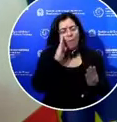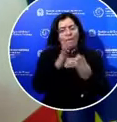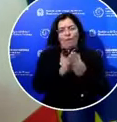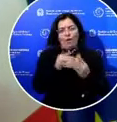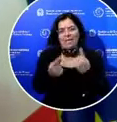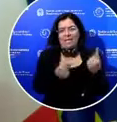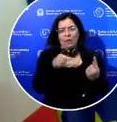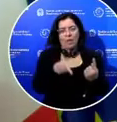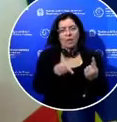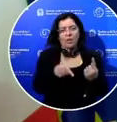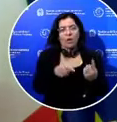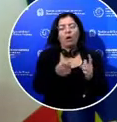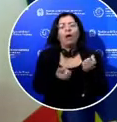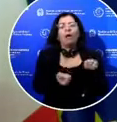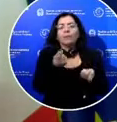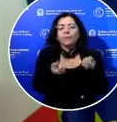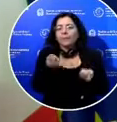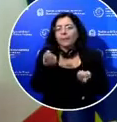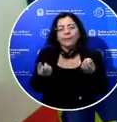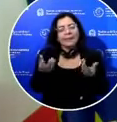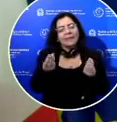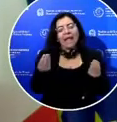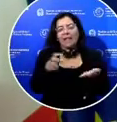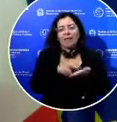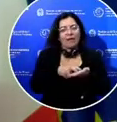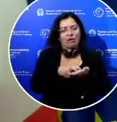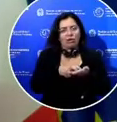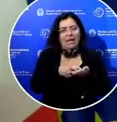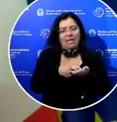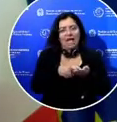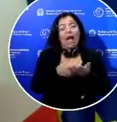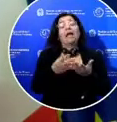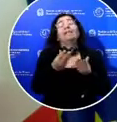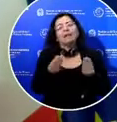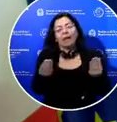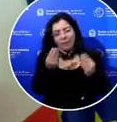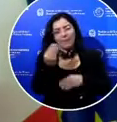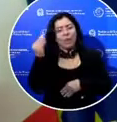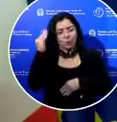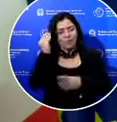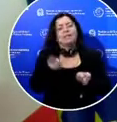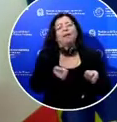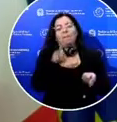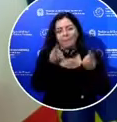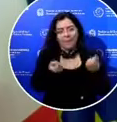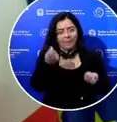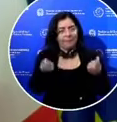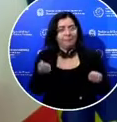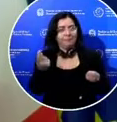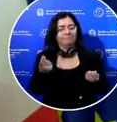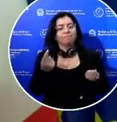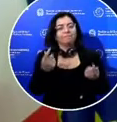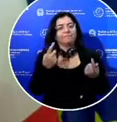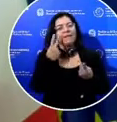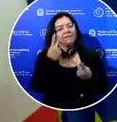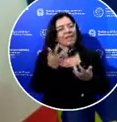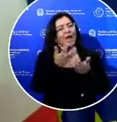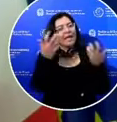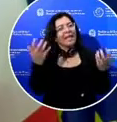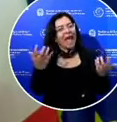in evidenza tante fragilità della nostra società e anche alcuni pregiudizi. Ha messo in evidenza come